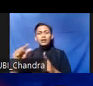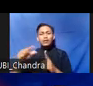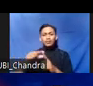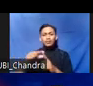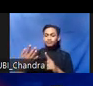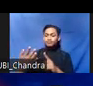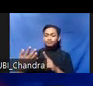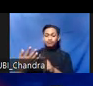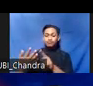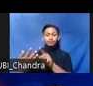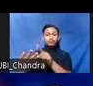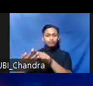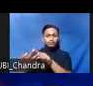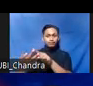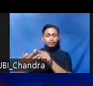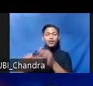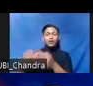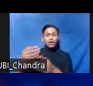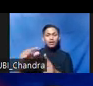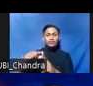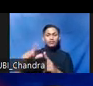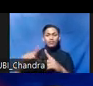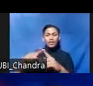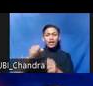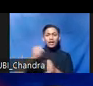mendapatkan izin jadi dengan adanya